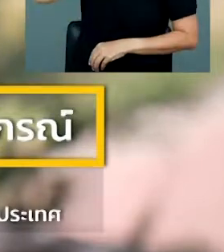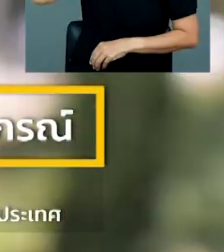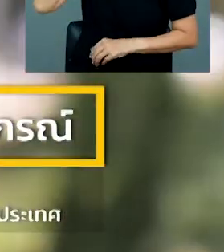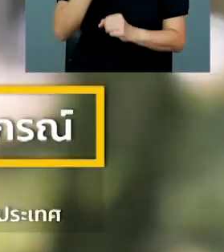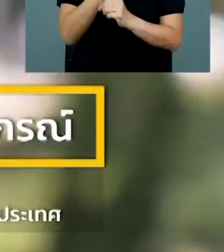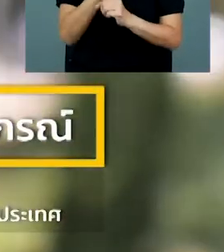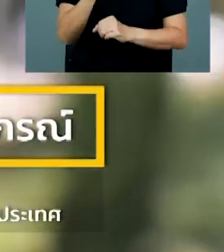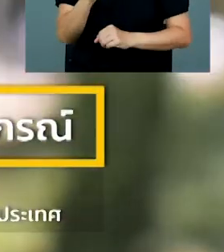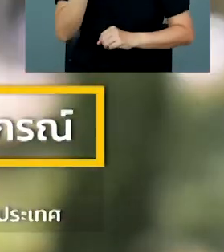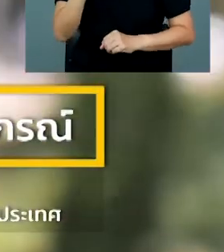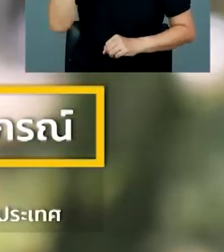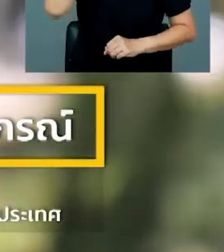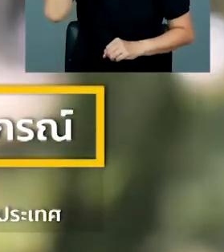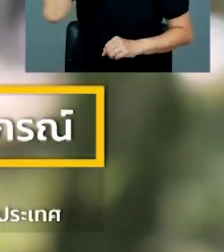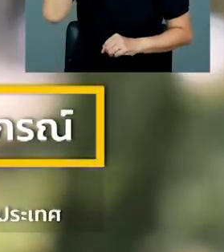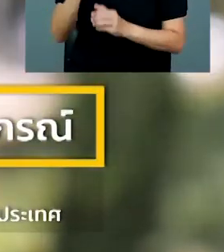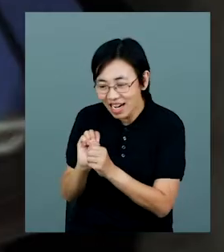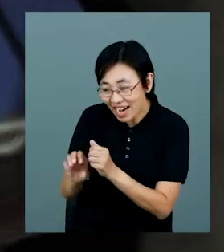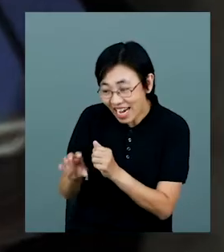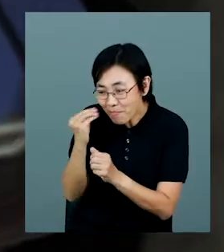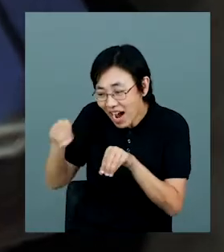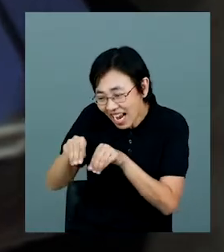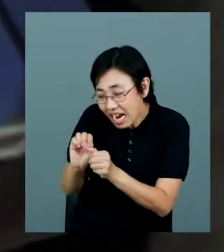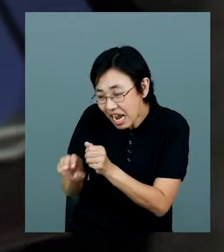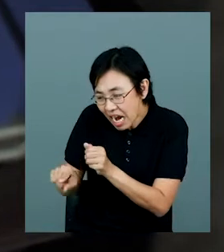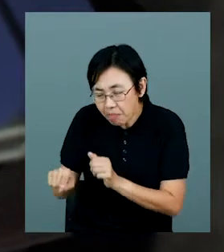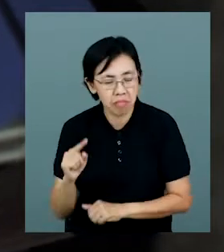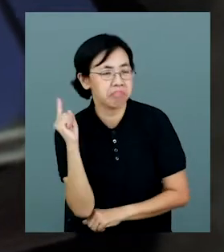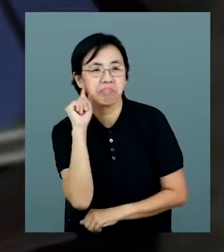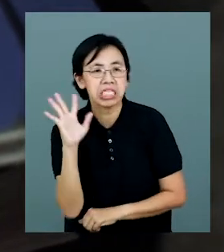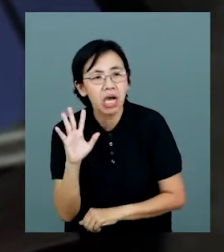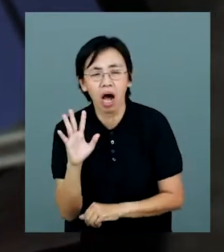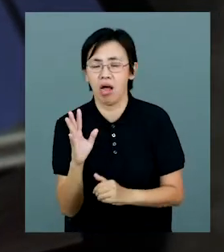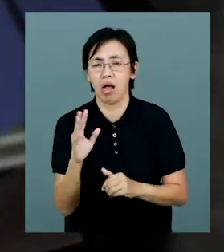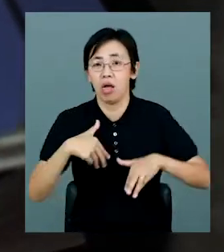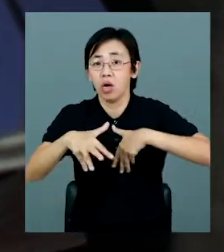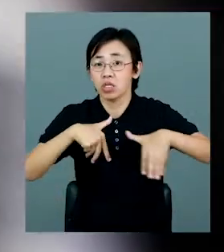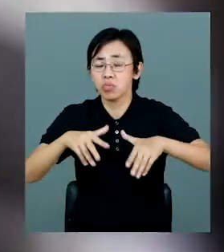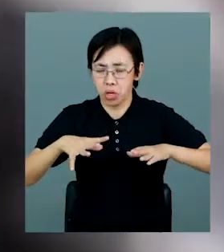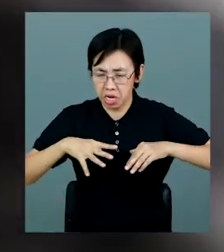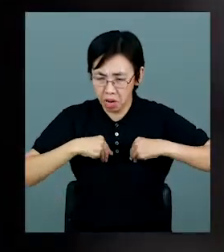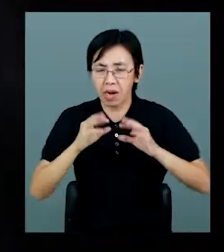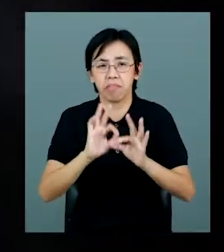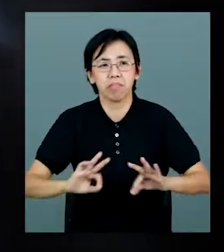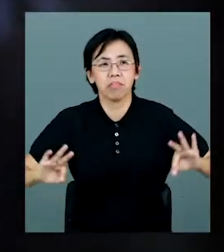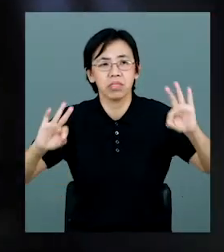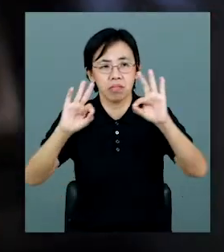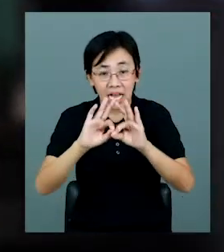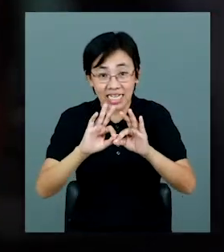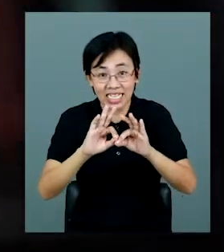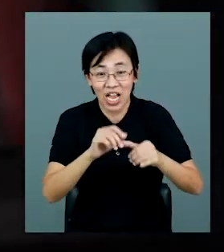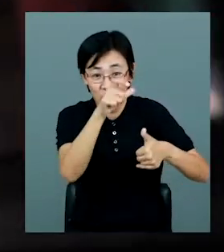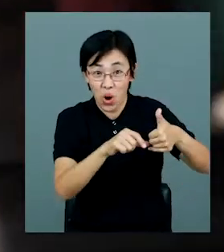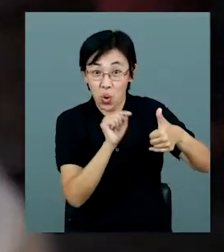าเหมือนเพื่อนบ้านไม่รู้ว่าเขาคืออสต.หรือการที่เขาไปแนะนำเพื่อนบ้านเพื่อนบ้านไม่เชื่อการสร้างการยอมรับ